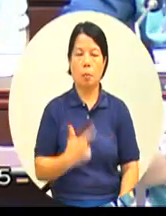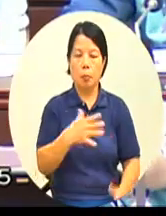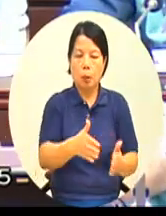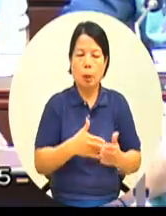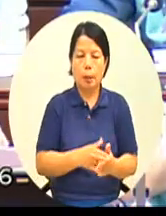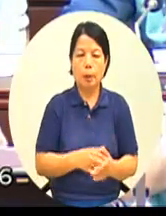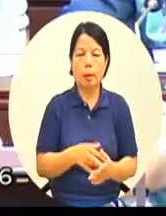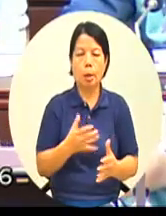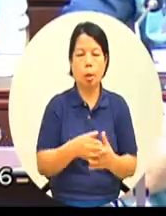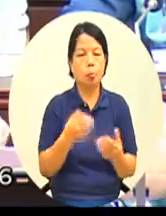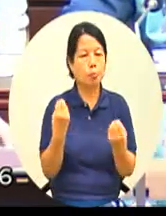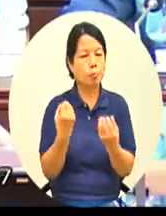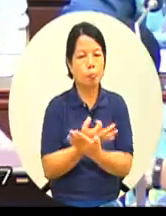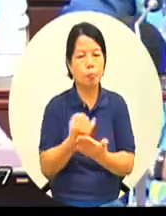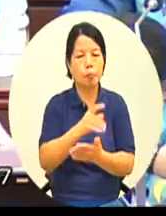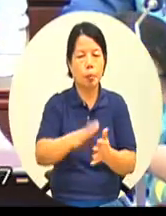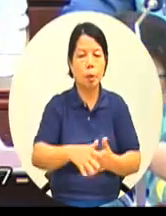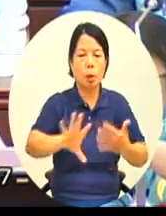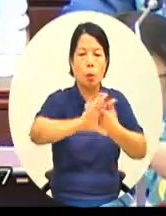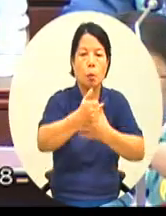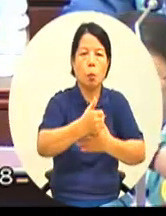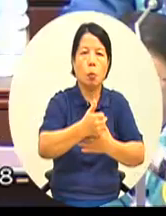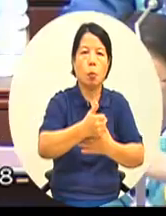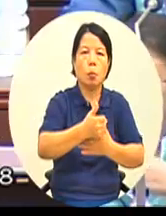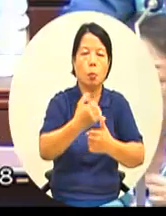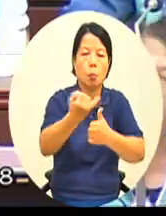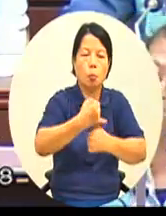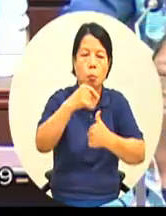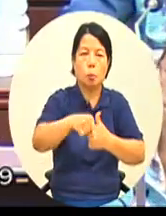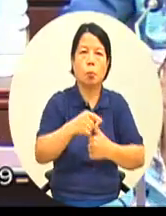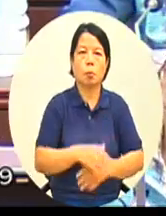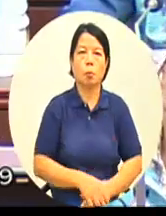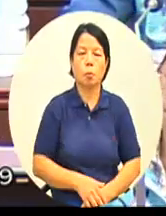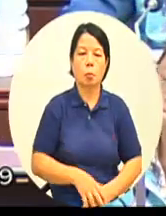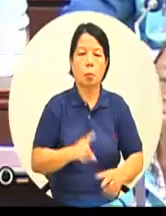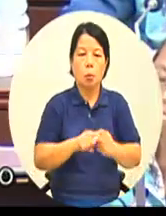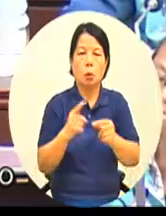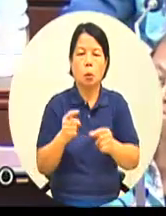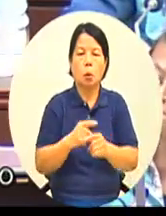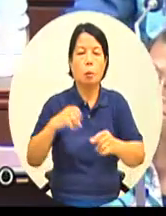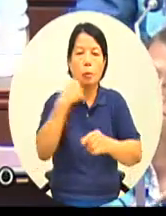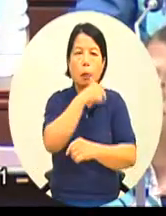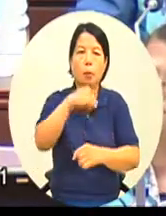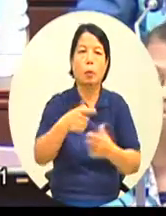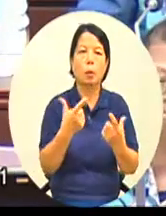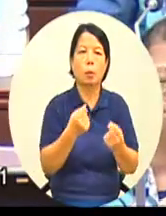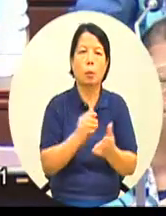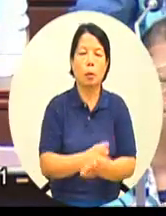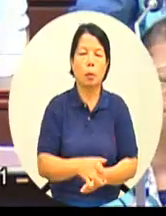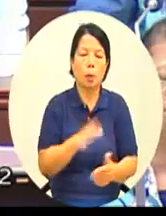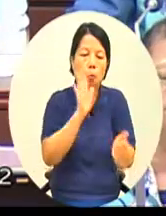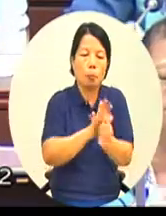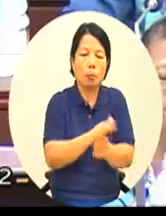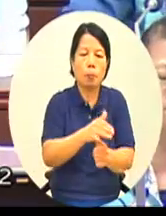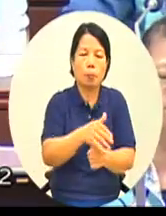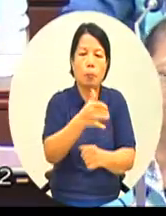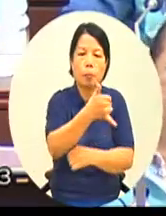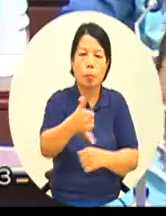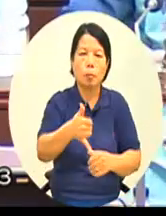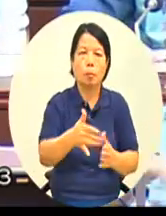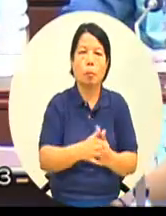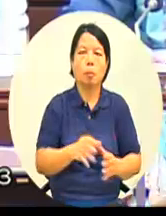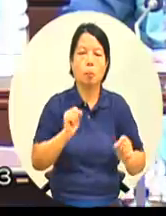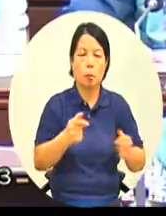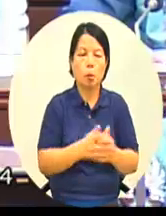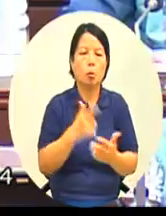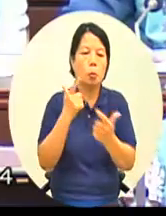的啊。但是因为外籍的这个部分基本上中华民国还是认定为是辅助的人力，它不符合